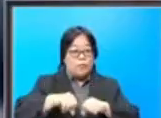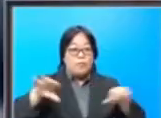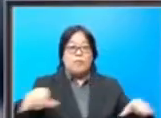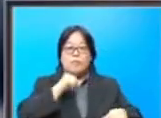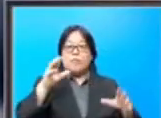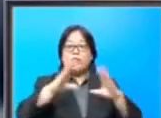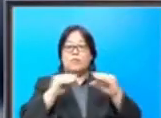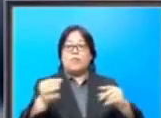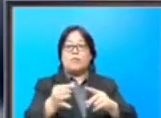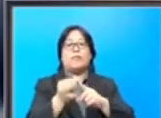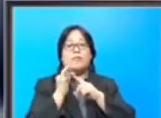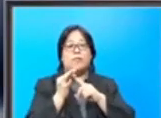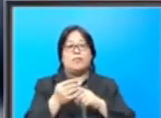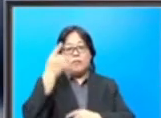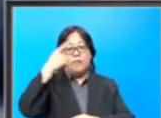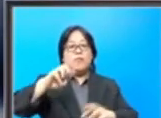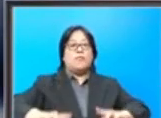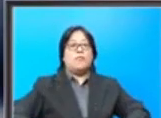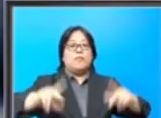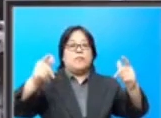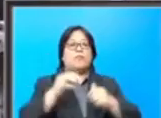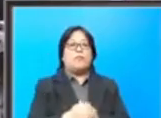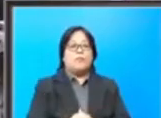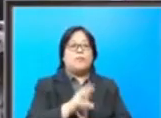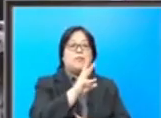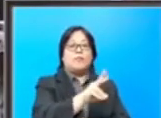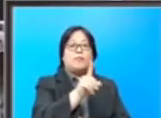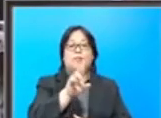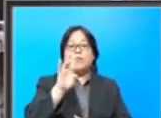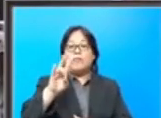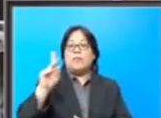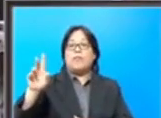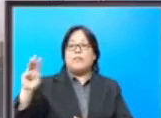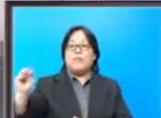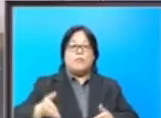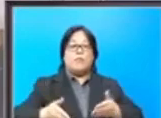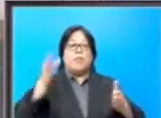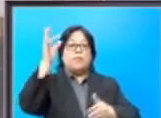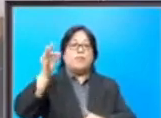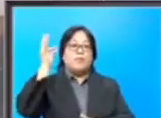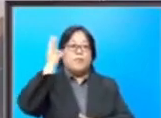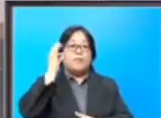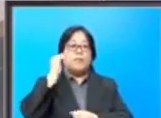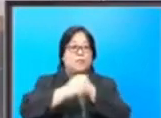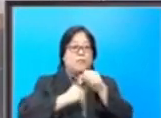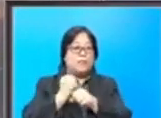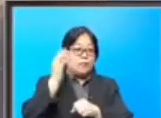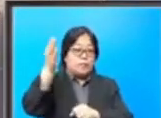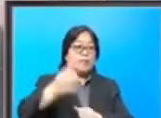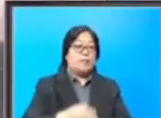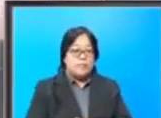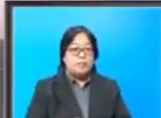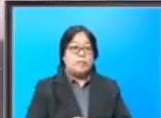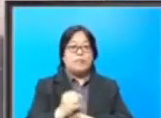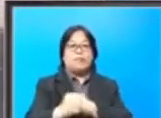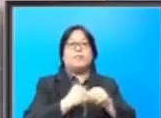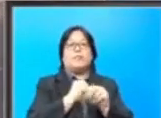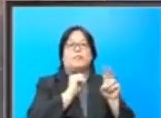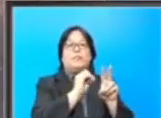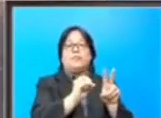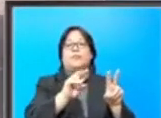untuk menangani khususnya untuk memulihkan 617 KM Jalan persekutuan di sawah pada tahun hadapan yaitu tahun